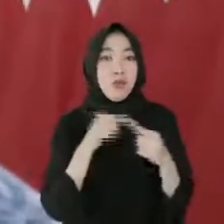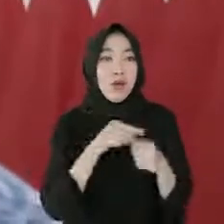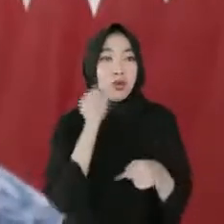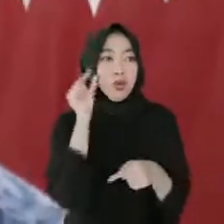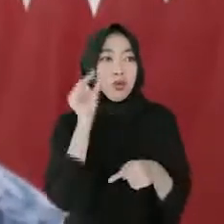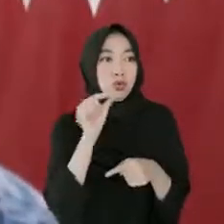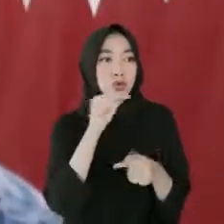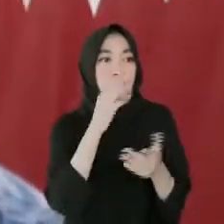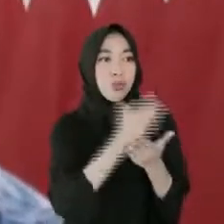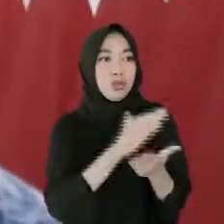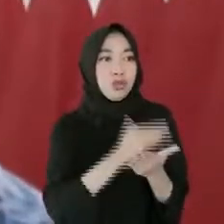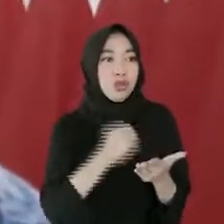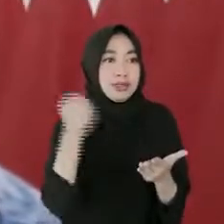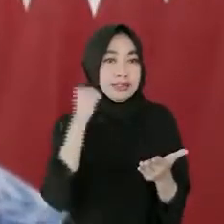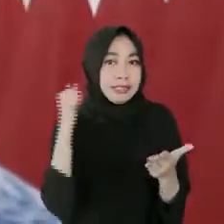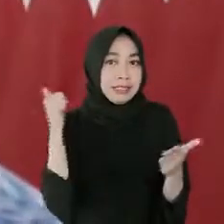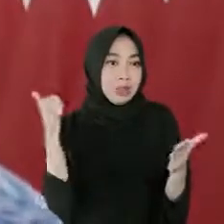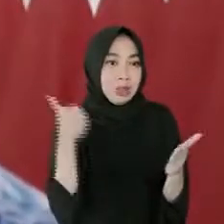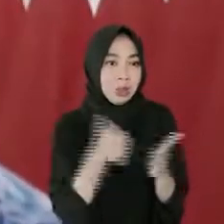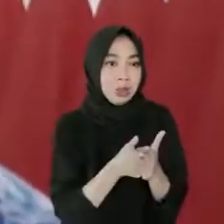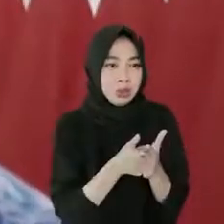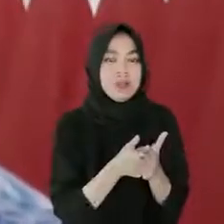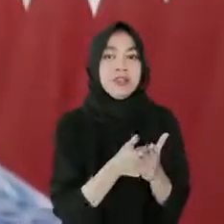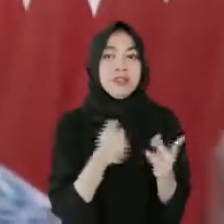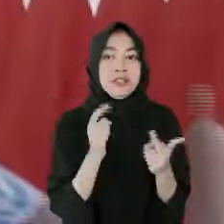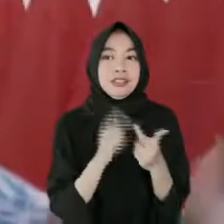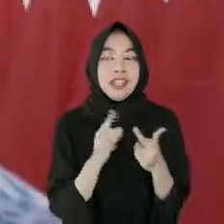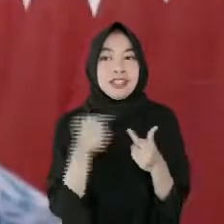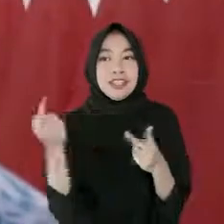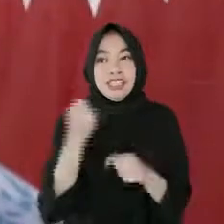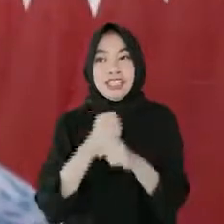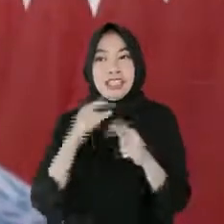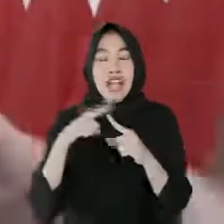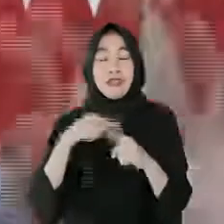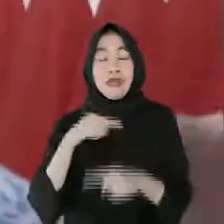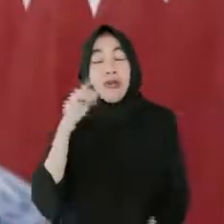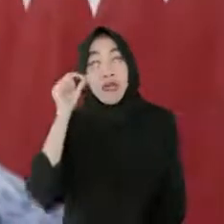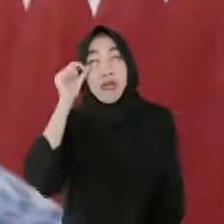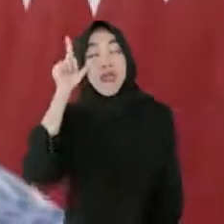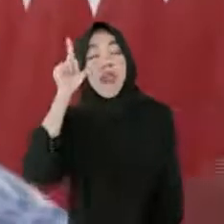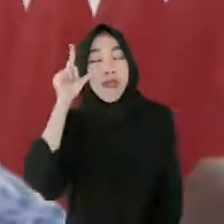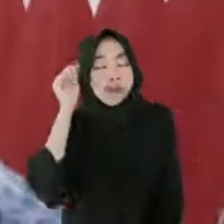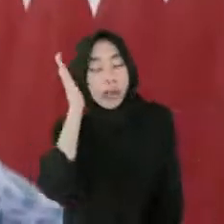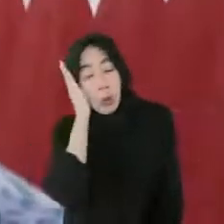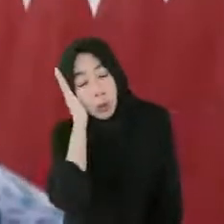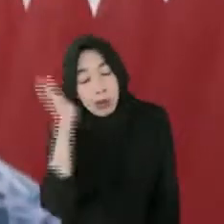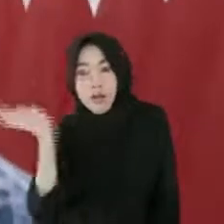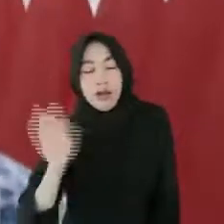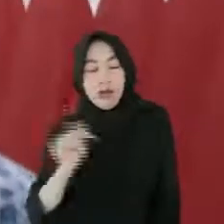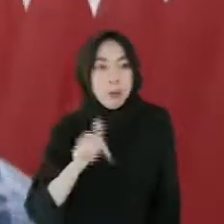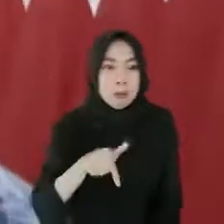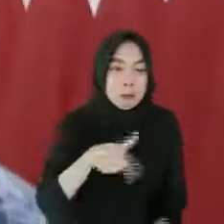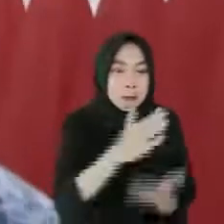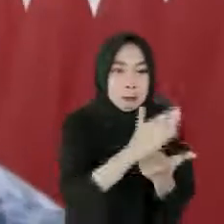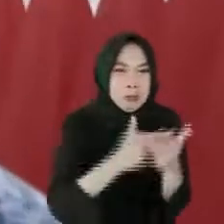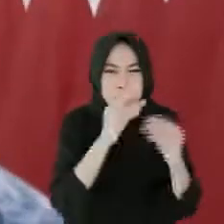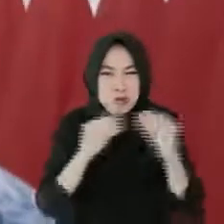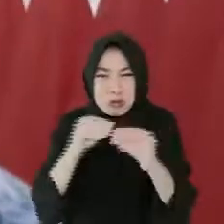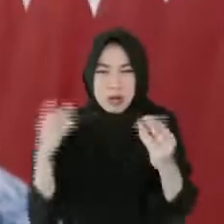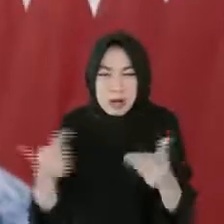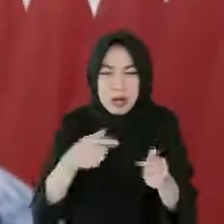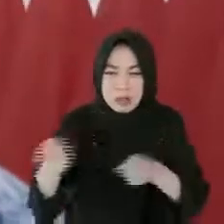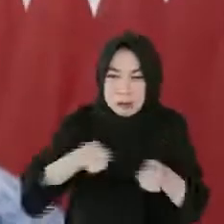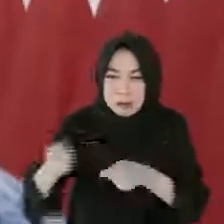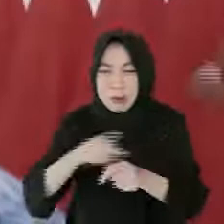kesehatan nih Pa Gatot tadi di ini udah nggak tidur-tidur terus ini apa berusaha untuk menjaga itu kalau Kemudian